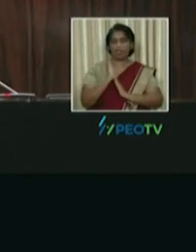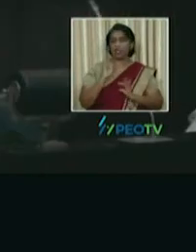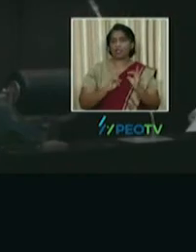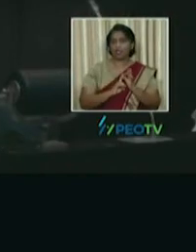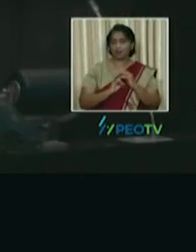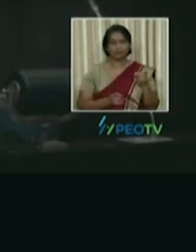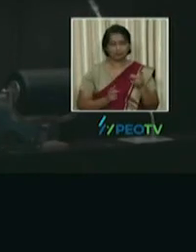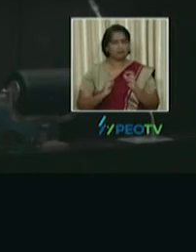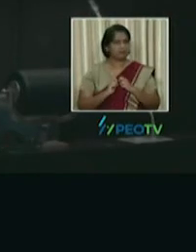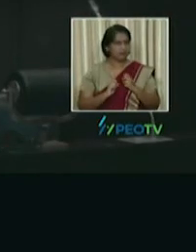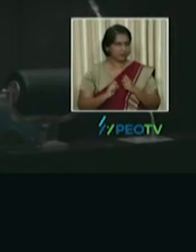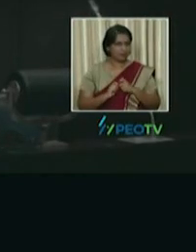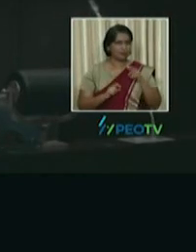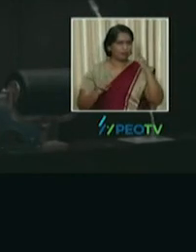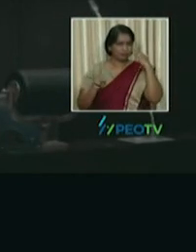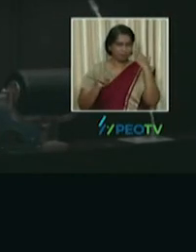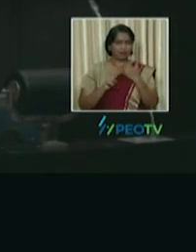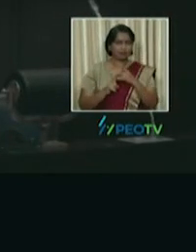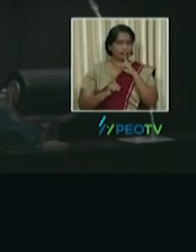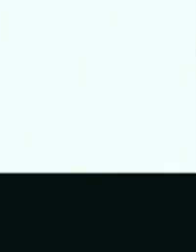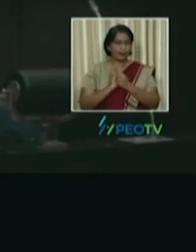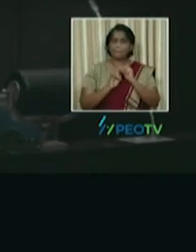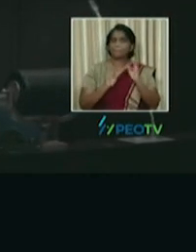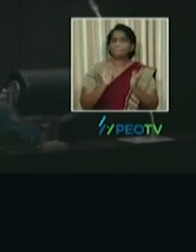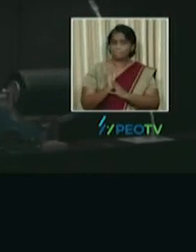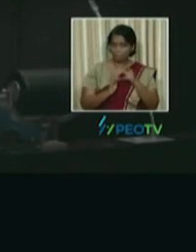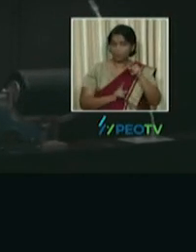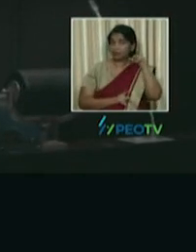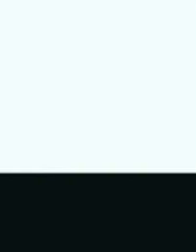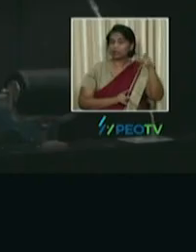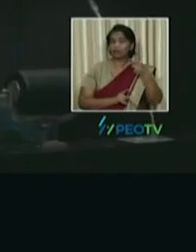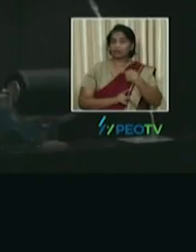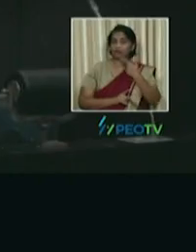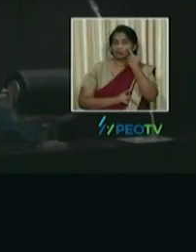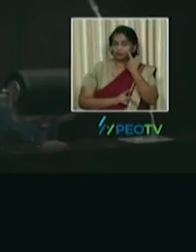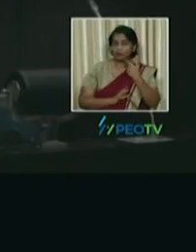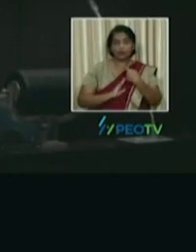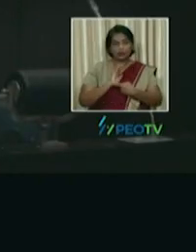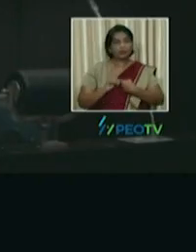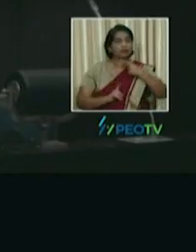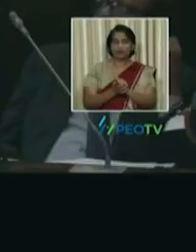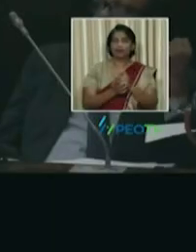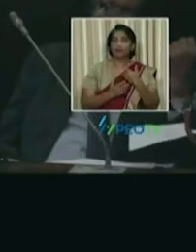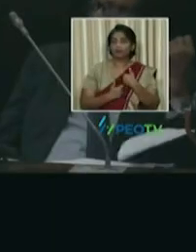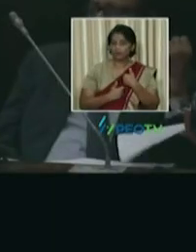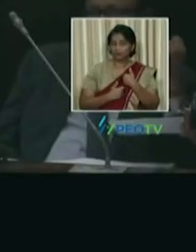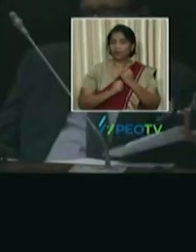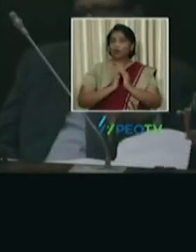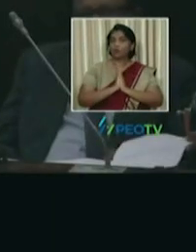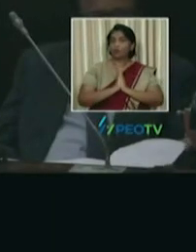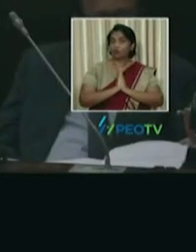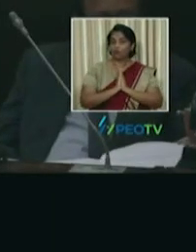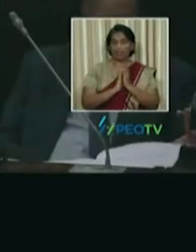ගරු අගමැතිතුමාට. මේ පිළිබඳව මම අහන්නේ ගරු අගමැතිතුමා, ඒ රටට තම කනගාටුව රට වෙනුවෙන් ප්‍රකාශ කරනවද නැද්ද? බුද්ධ